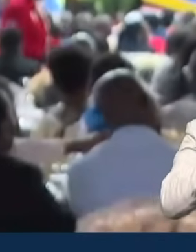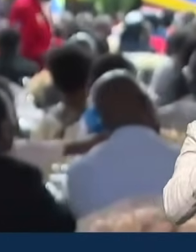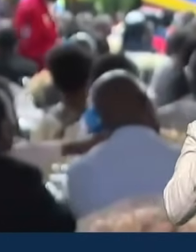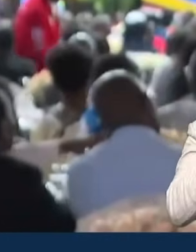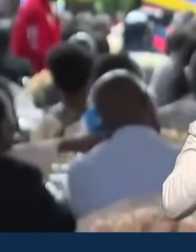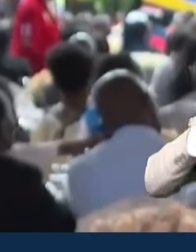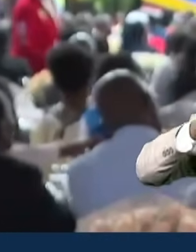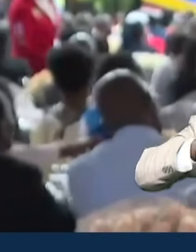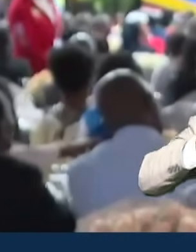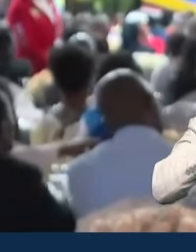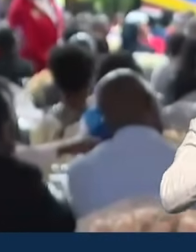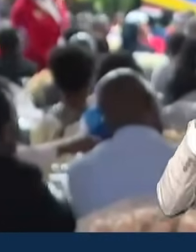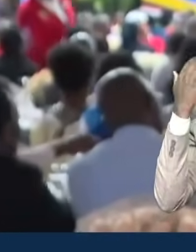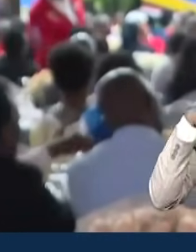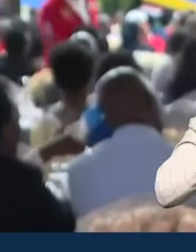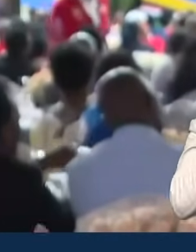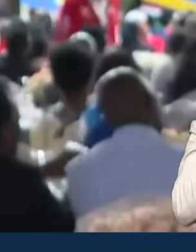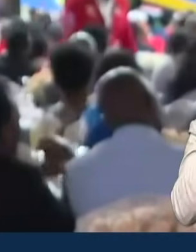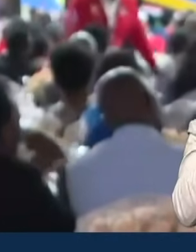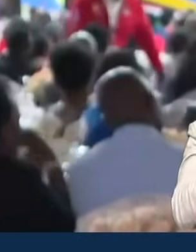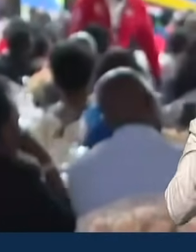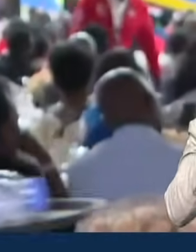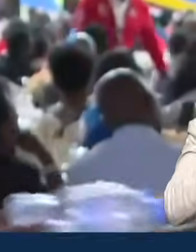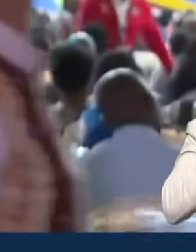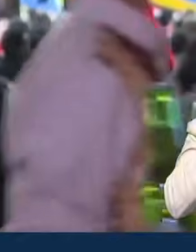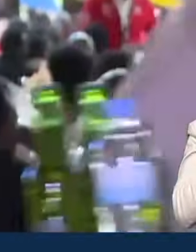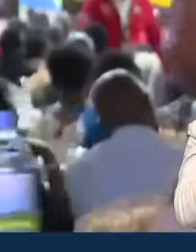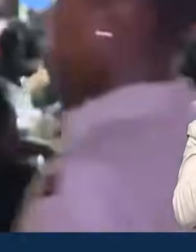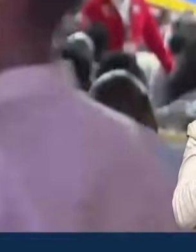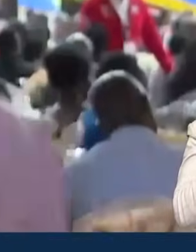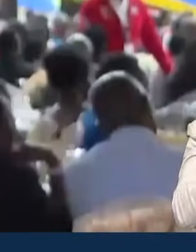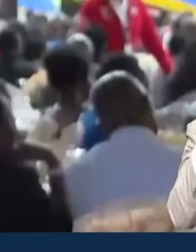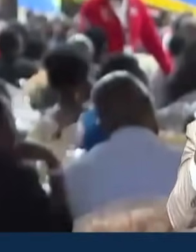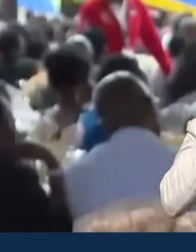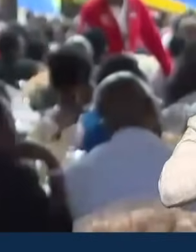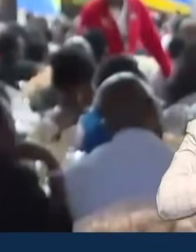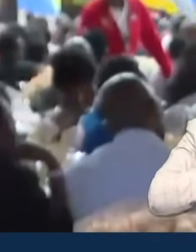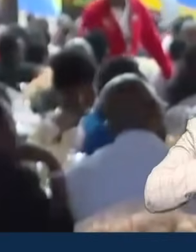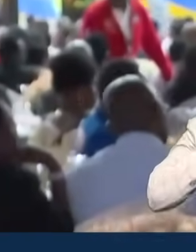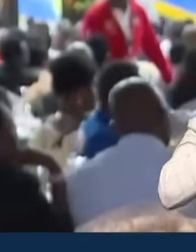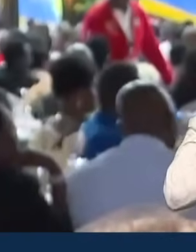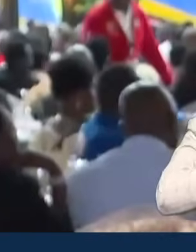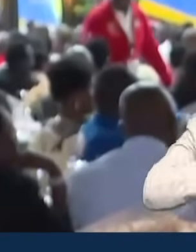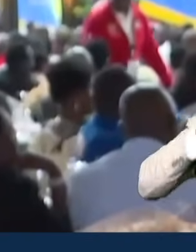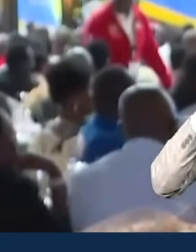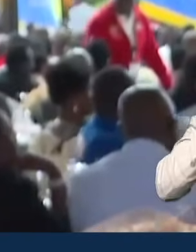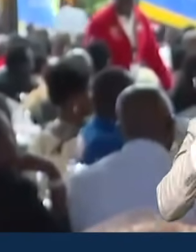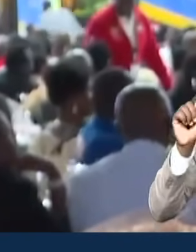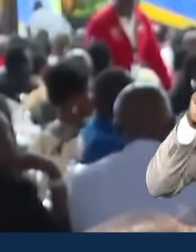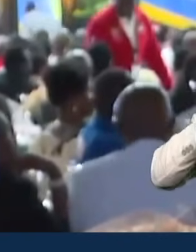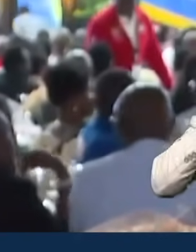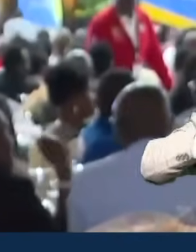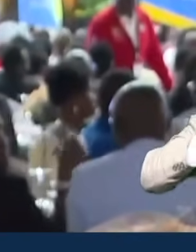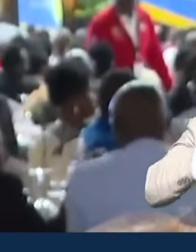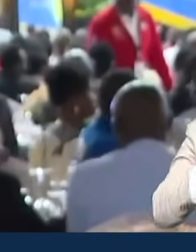bagakunda. Ni kenshi twajyaga dukora iyi mikino ariko abantu bakava batumvikana, ariko uyu munsi harimo ubusabane bwinshi burusha kuba abantu baje mu